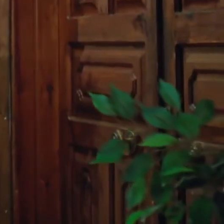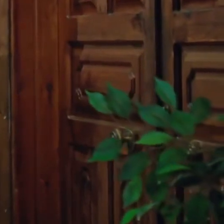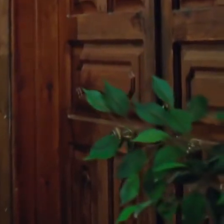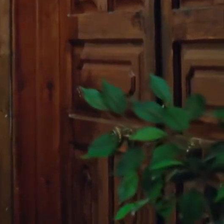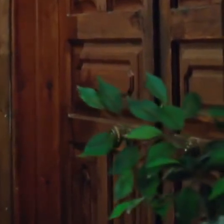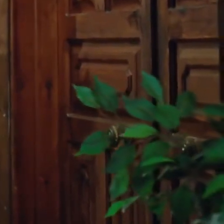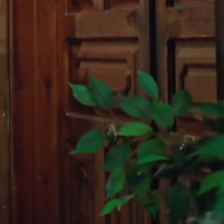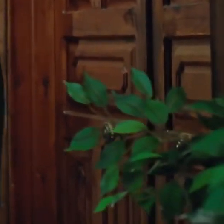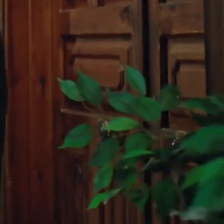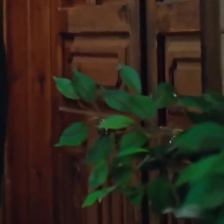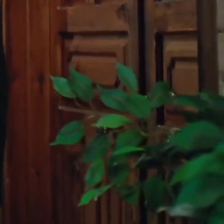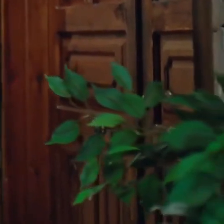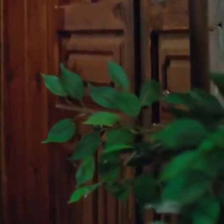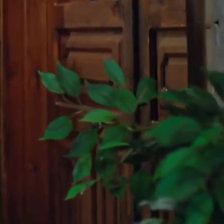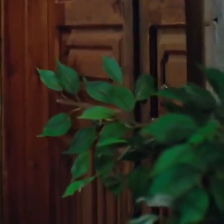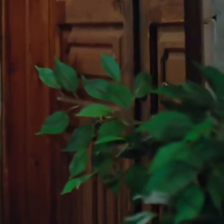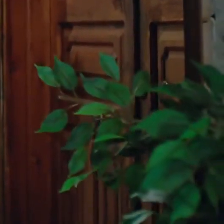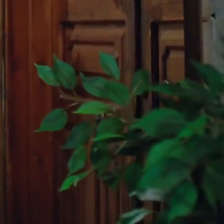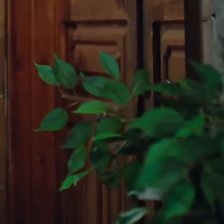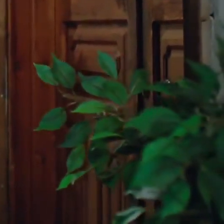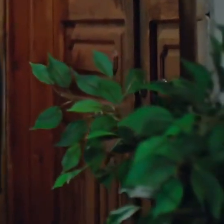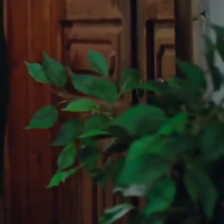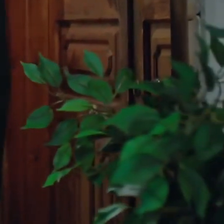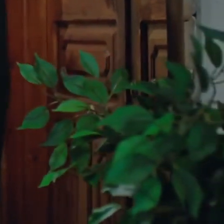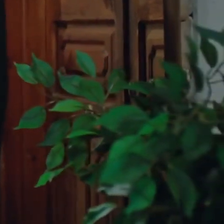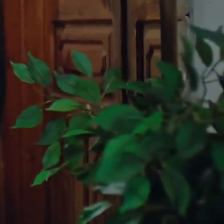Oral nefes boşaltıp ellerini beline koyarak yorgunca eğildi.